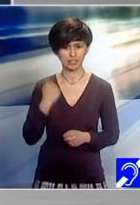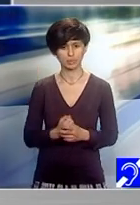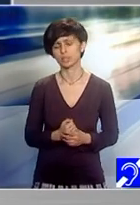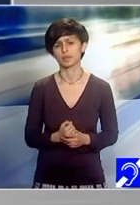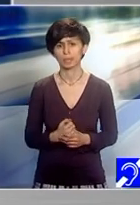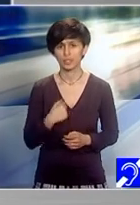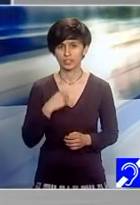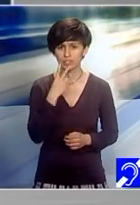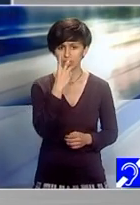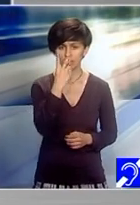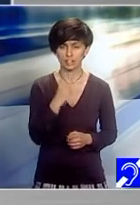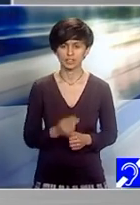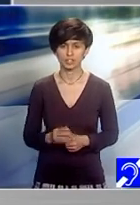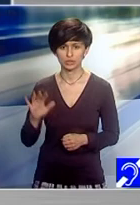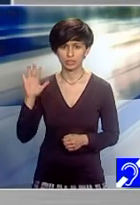băieții. Zile din...